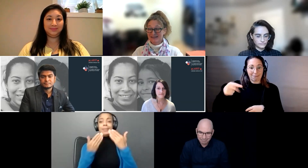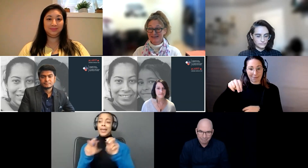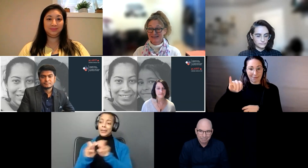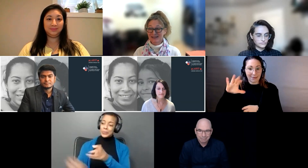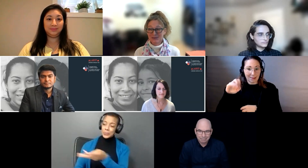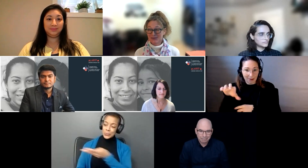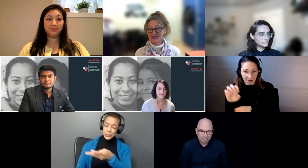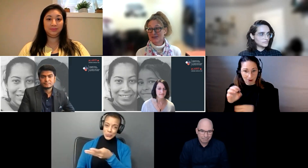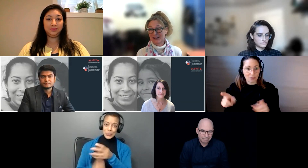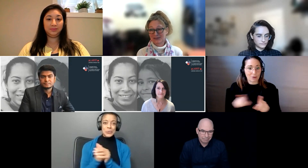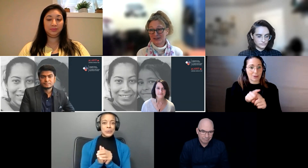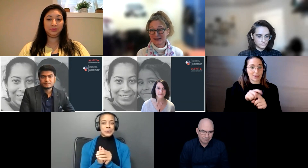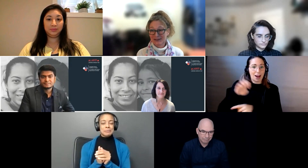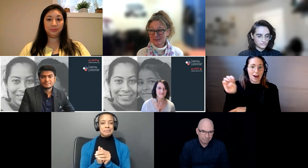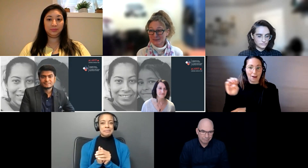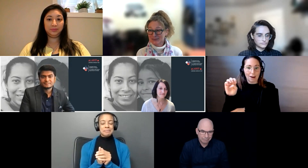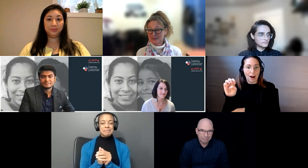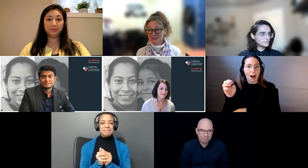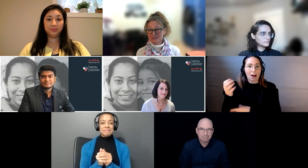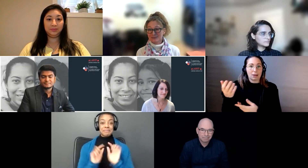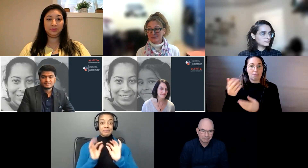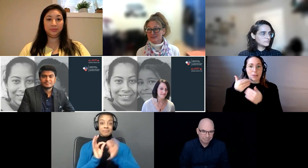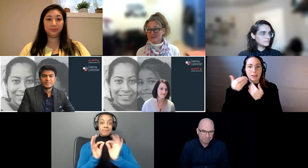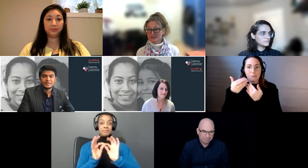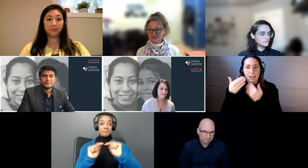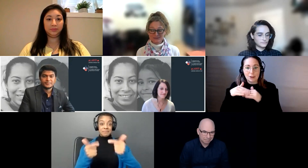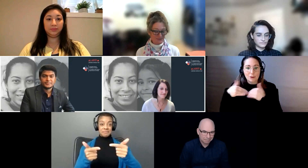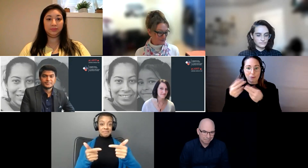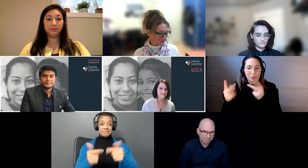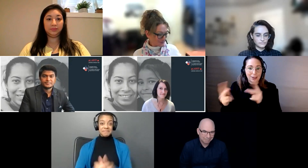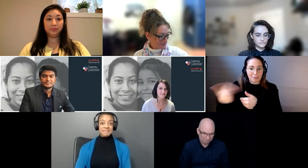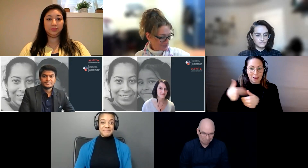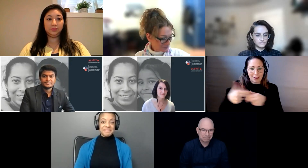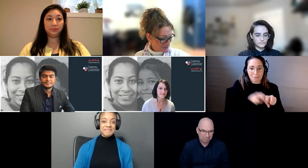merci beaucoup à toutes les membres du panneau.